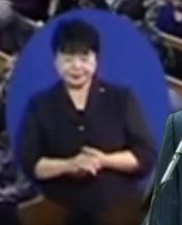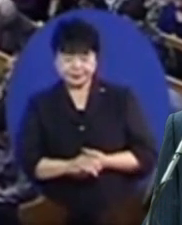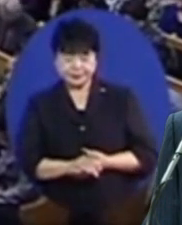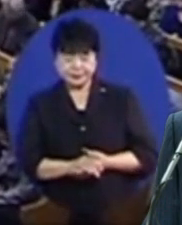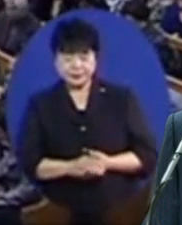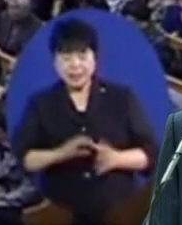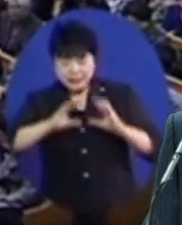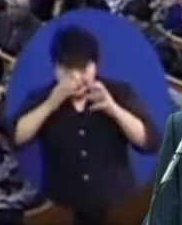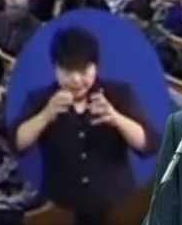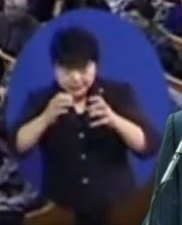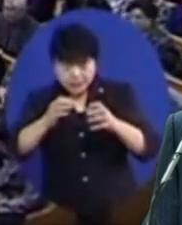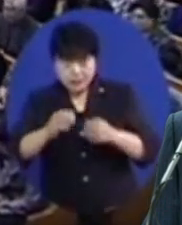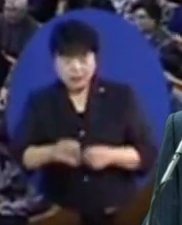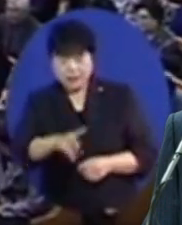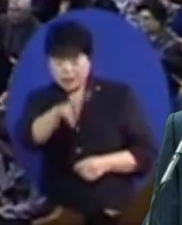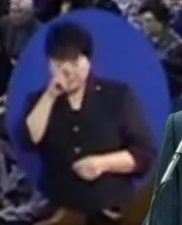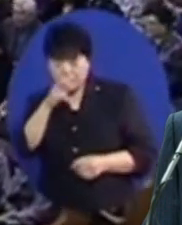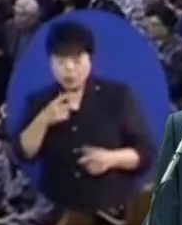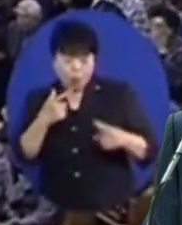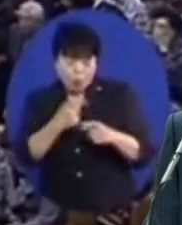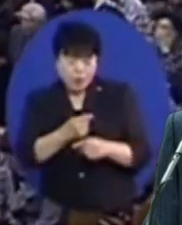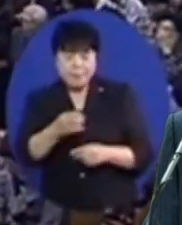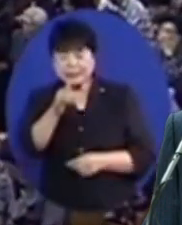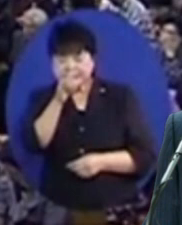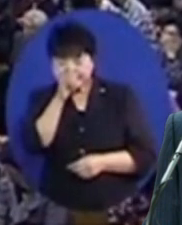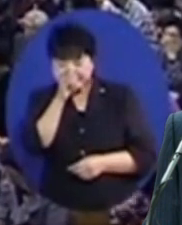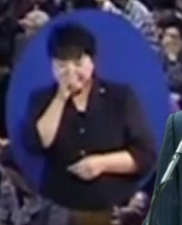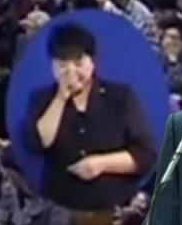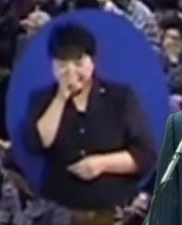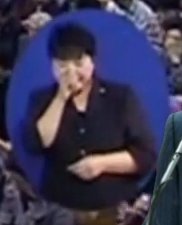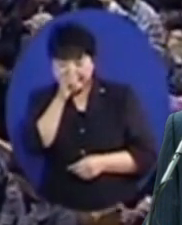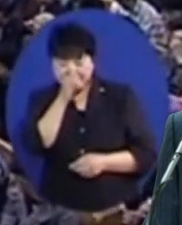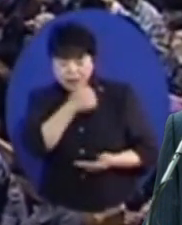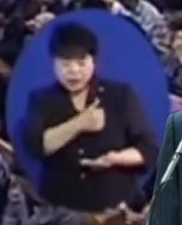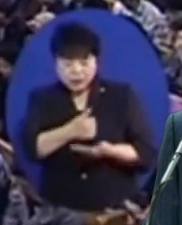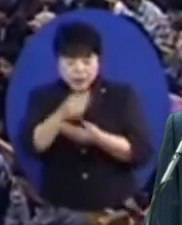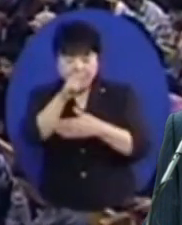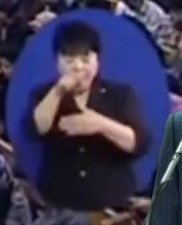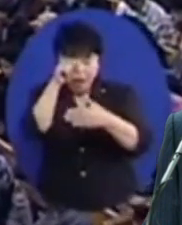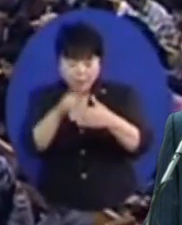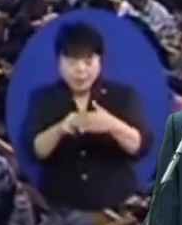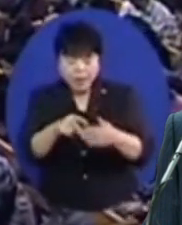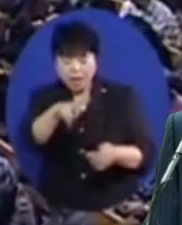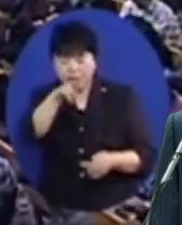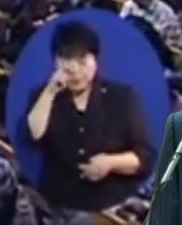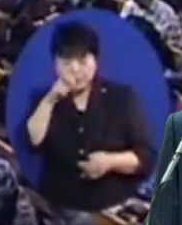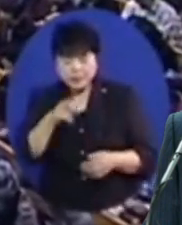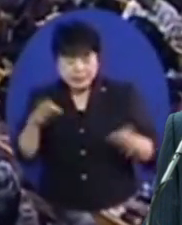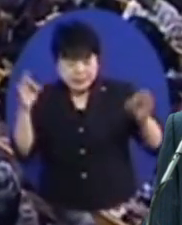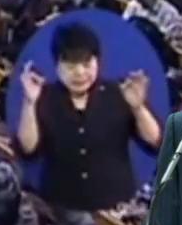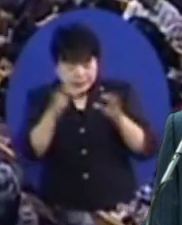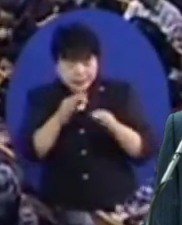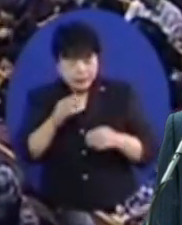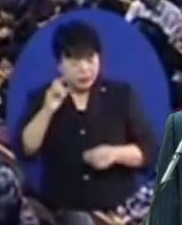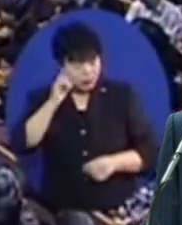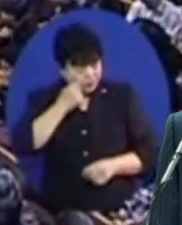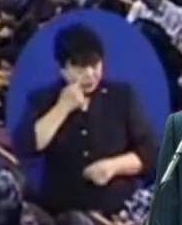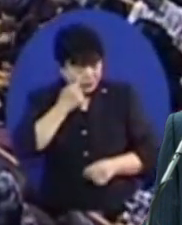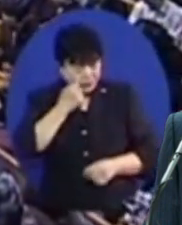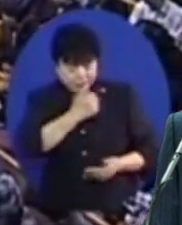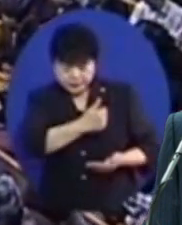이 세상에 너무나 미움과 원한이 많습니다. 우리의 마음속에 미움과 원한이 사라질 때가 없습니다.